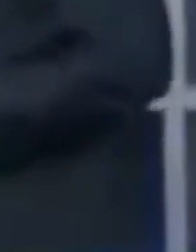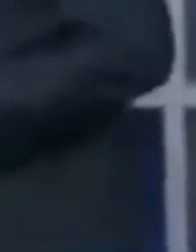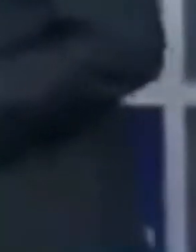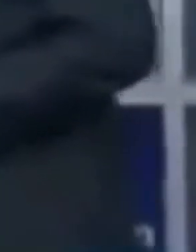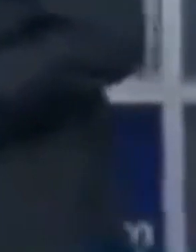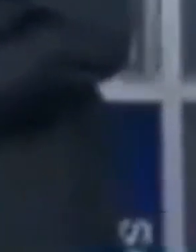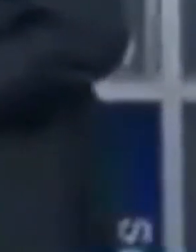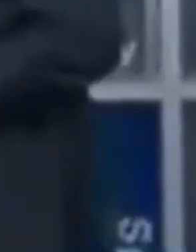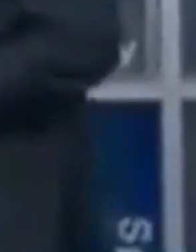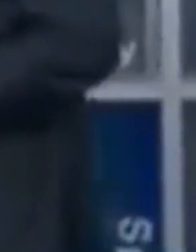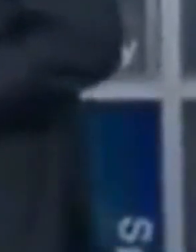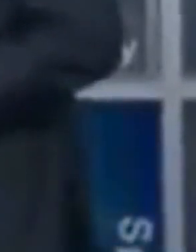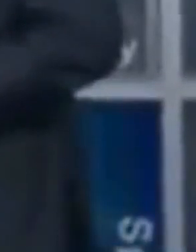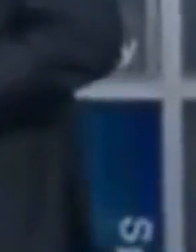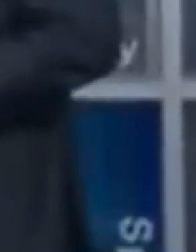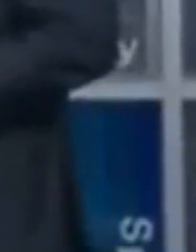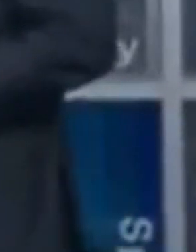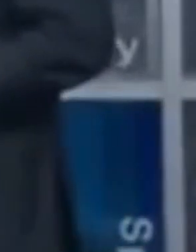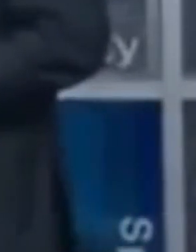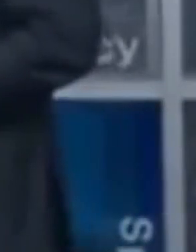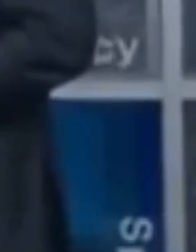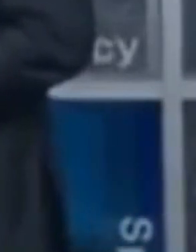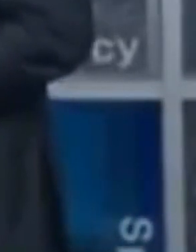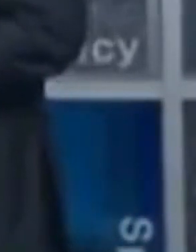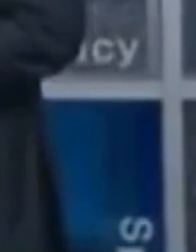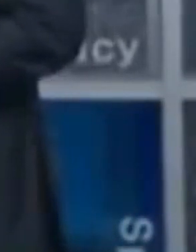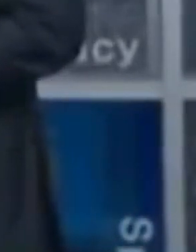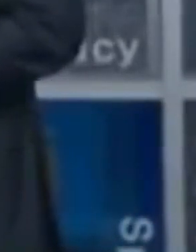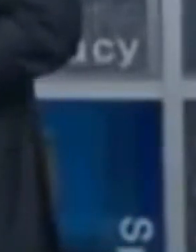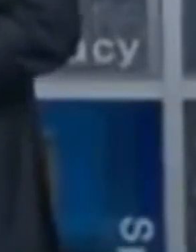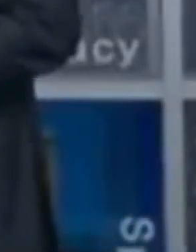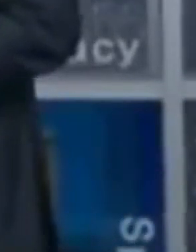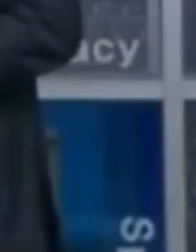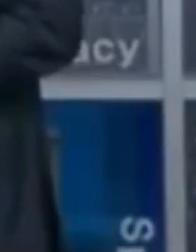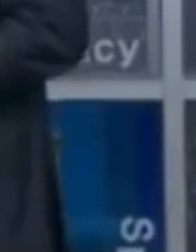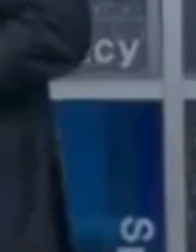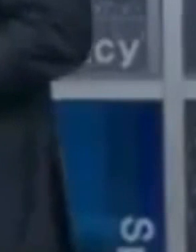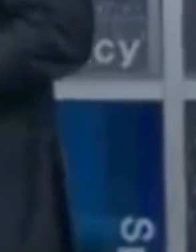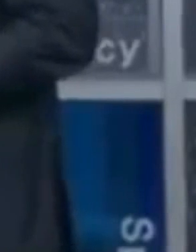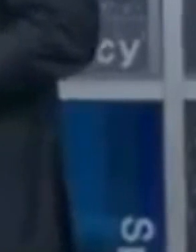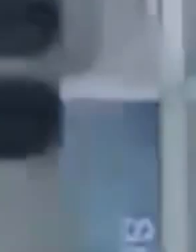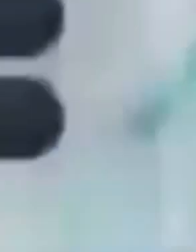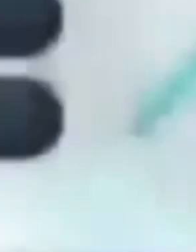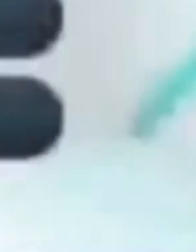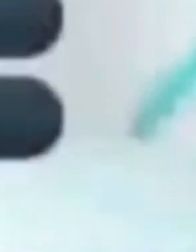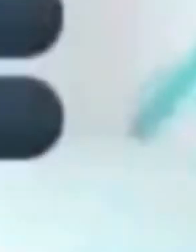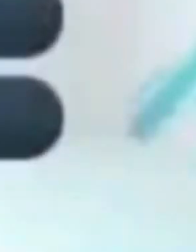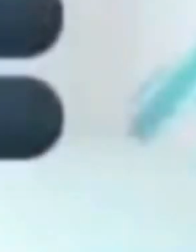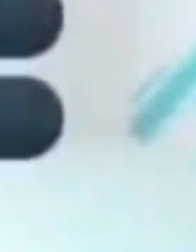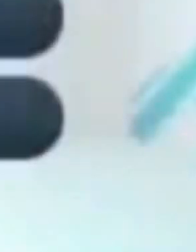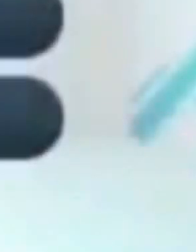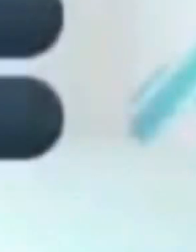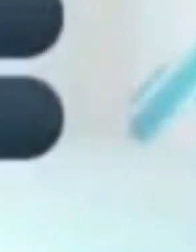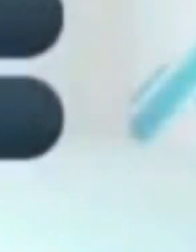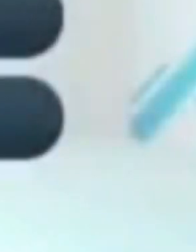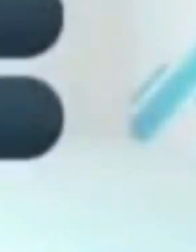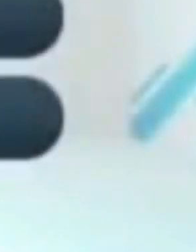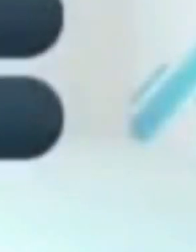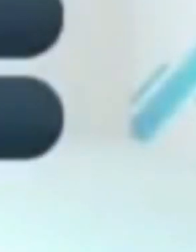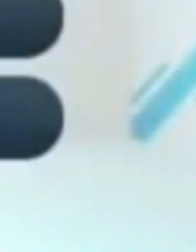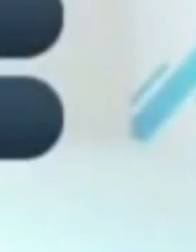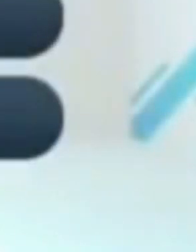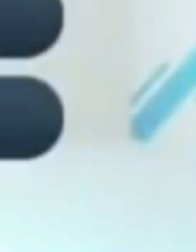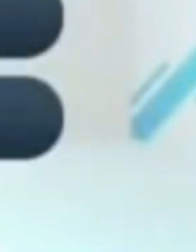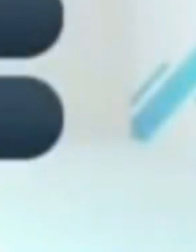전에 5월 1일 날에 네. 마리스타 수도원에서 네. 아로 조직원들을 상대로 네. 정세 강연을 하면서 저 얘기를 했습니다.